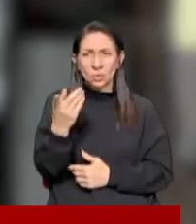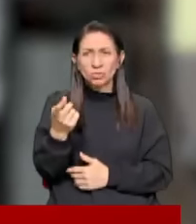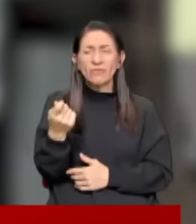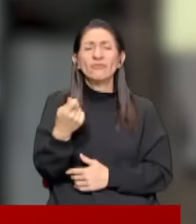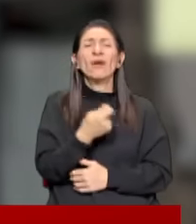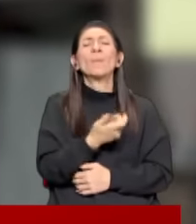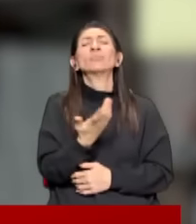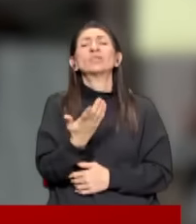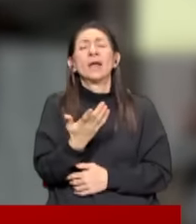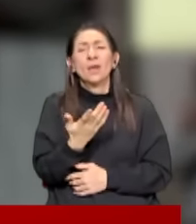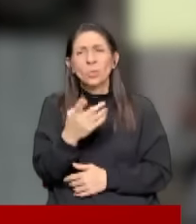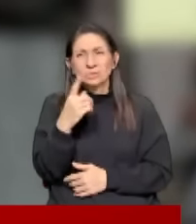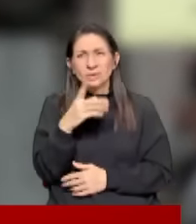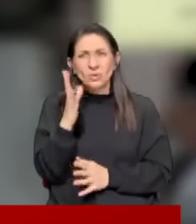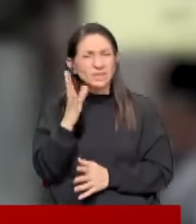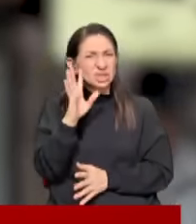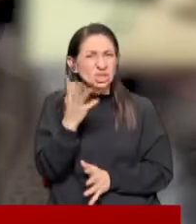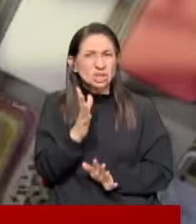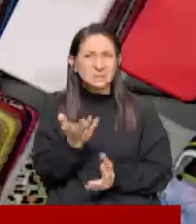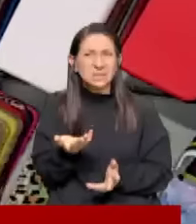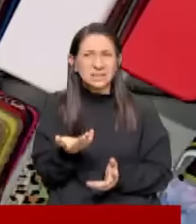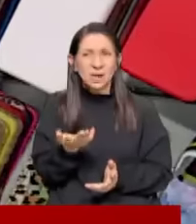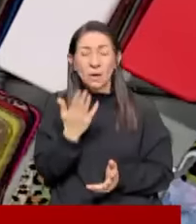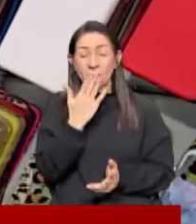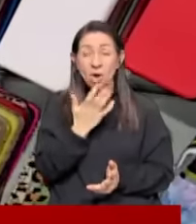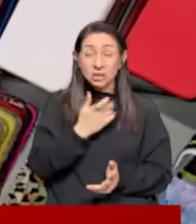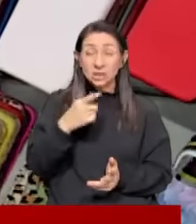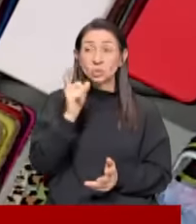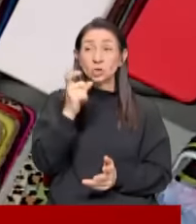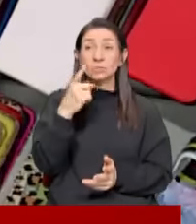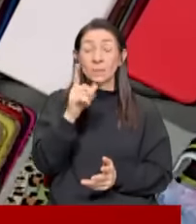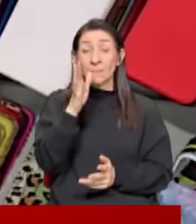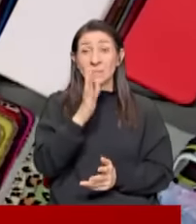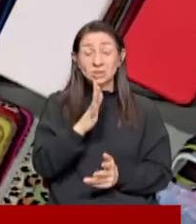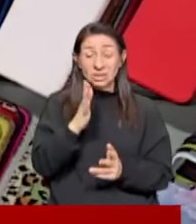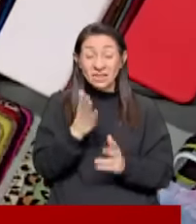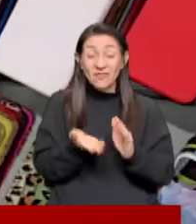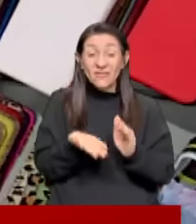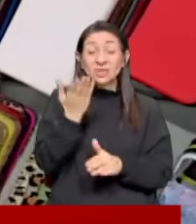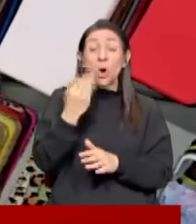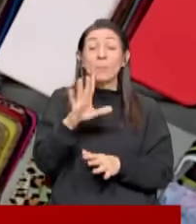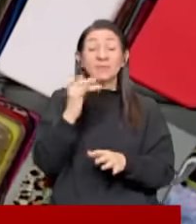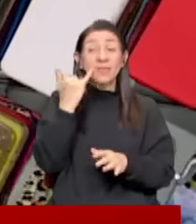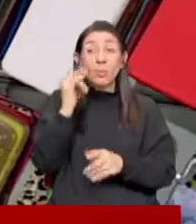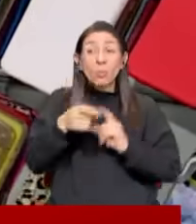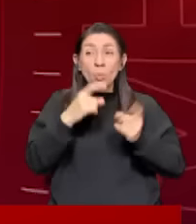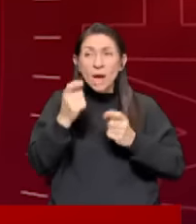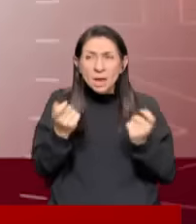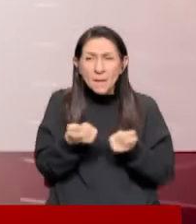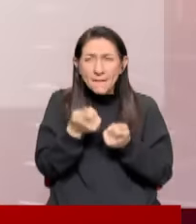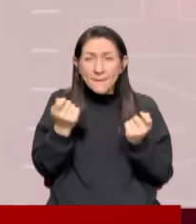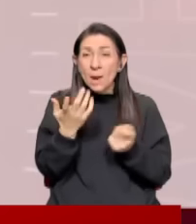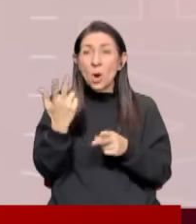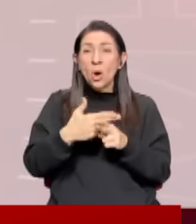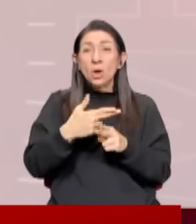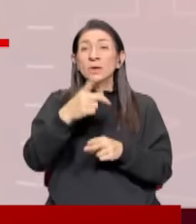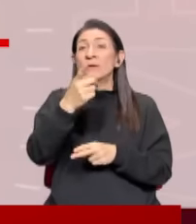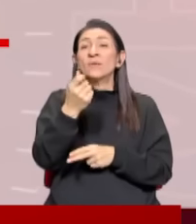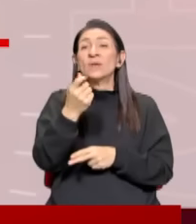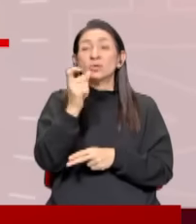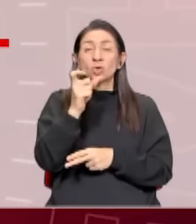da verememişler. O yüzden çok fazla şaşırmadık aslında. Öğrenciler 9500 liraya aşmayan telefonlar bulmaya çalışıyor. Örneğin bu